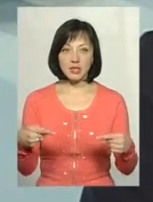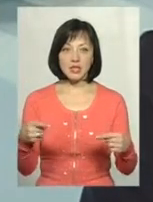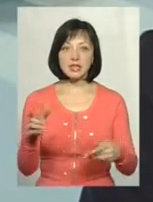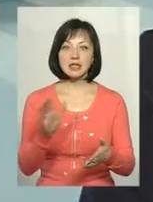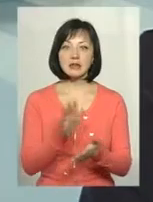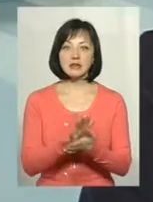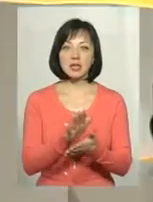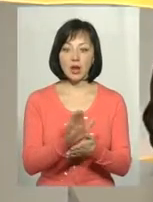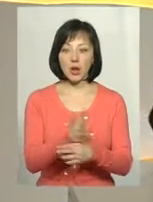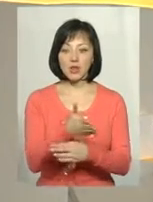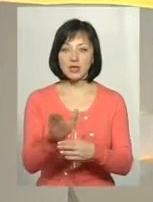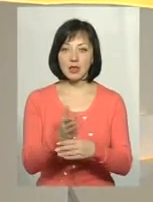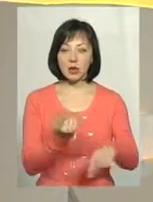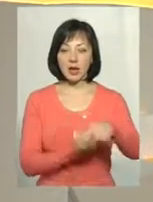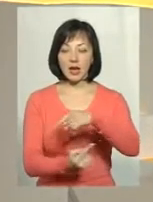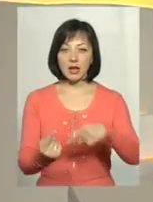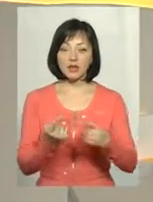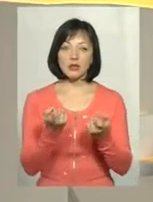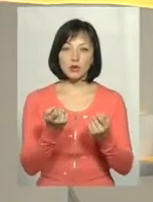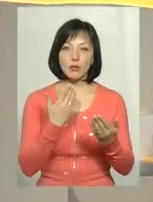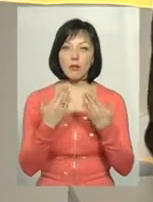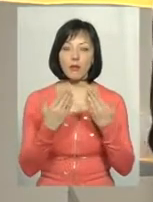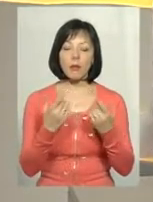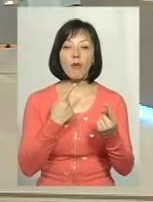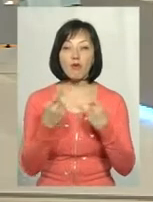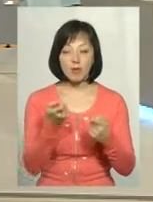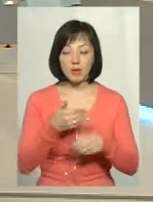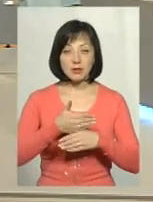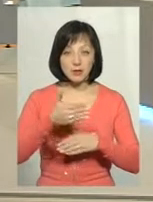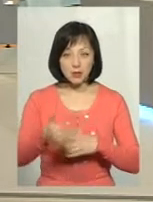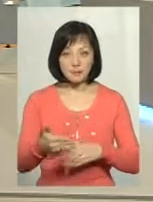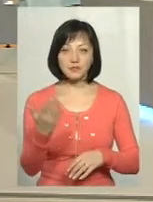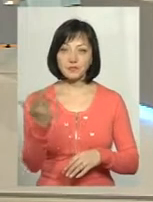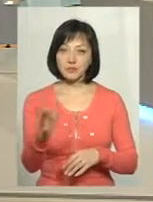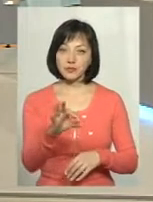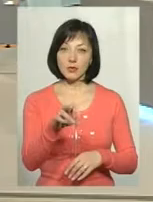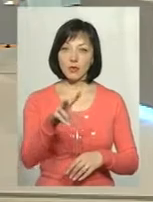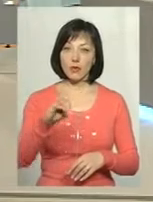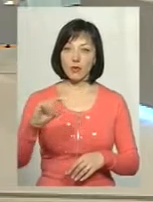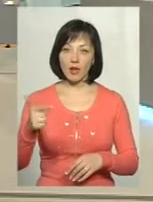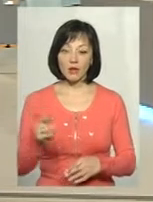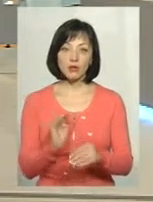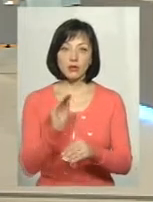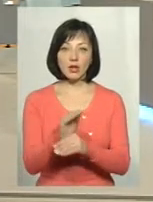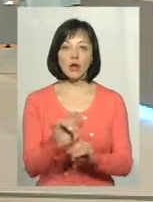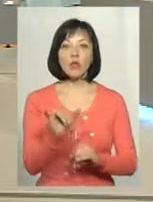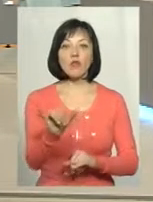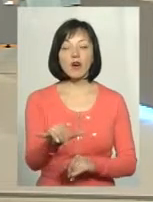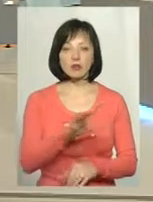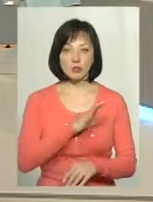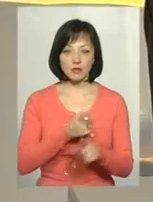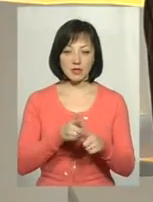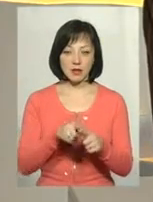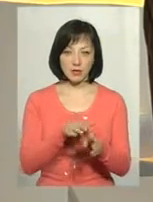лінії. Ми про неї поговоримо, про проєкти згодом. Я би хотіла, щоб пан Олег додав, як у вас проходив цей процес